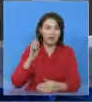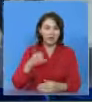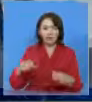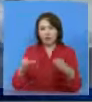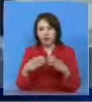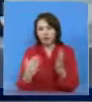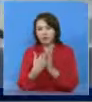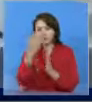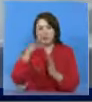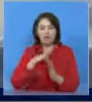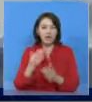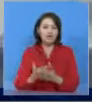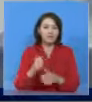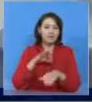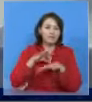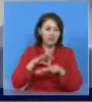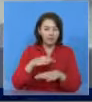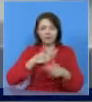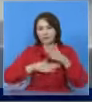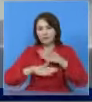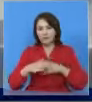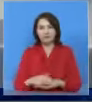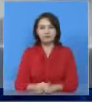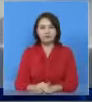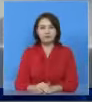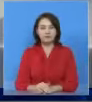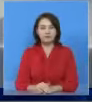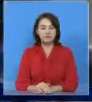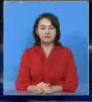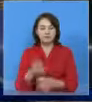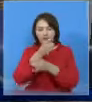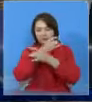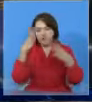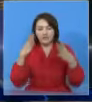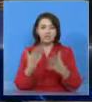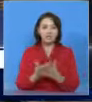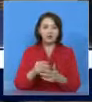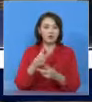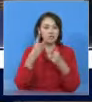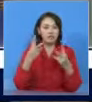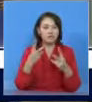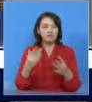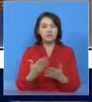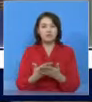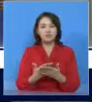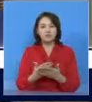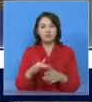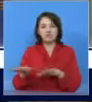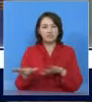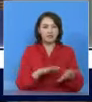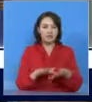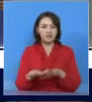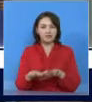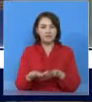ортаның жоғары деңгейде қалыптасып келе жатқанына қуанышты. Мәдени әдеби әлеуетін көрсететіндей шаралар